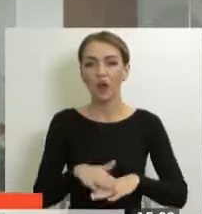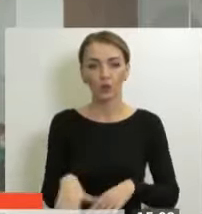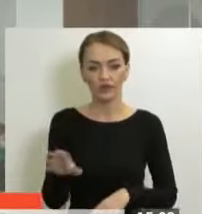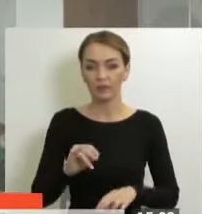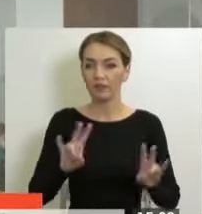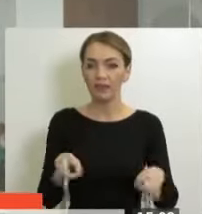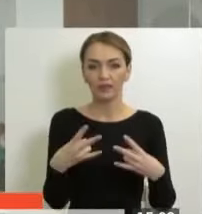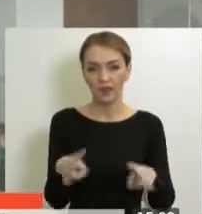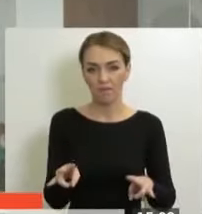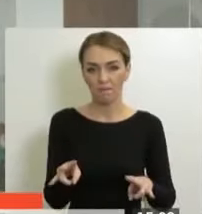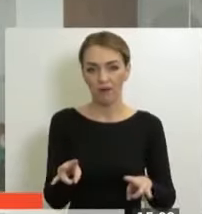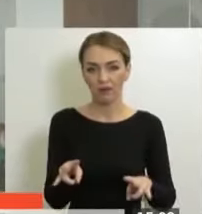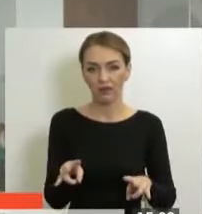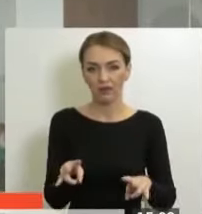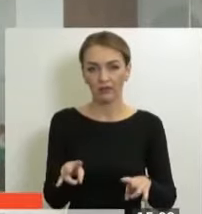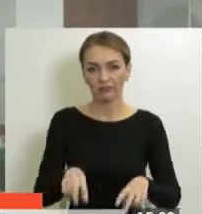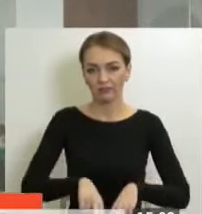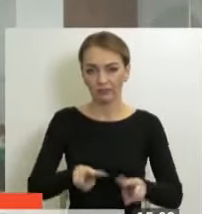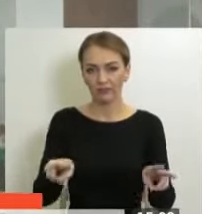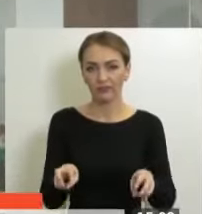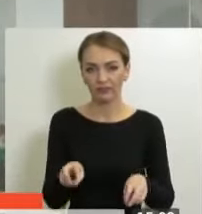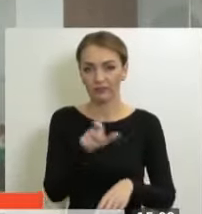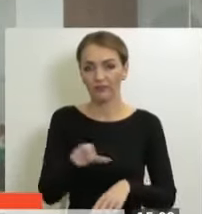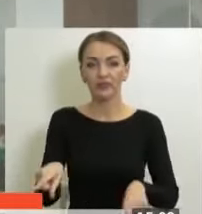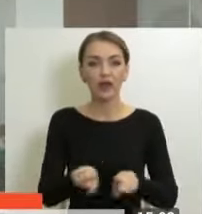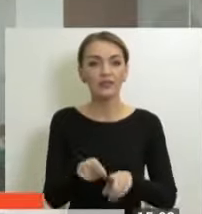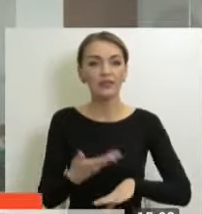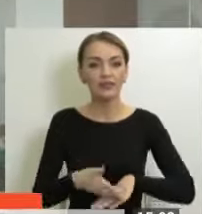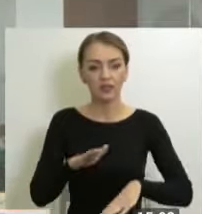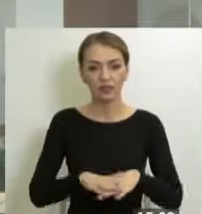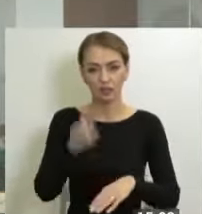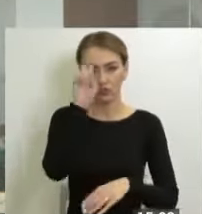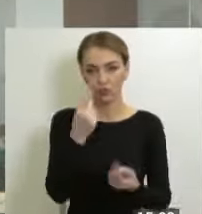наживатись на людях в такий складний час для країни.